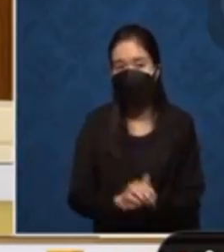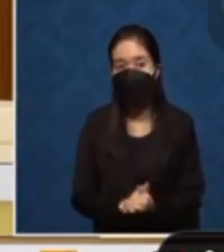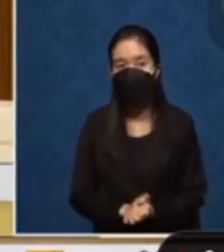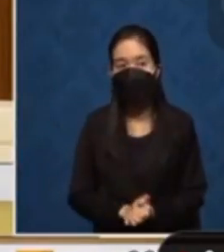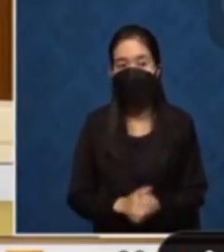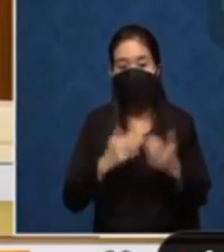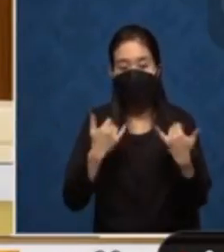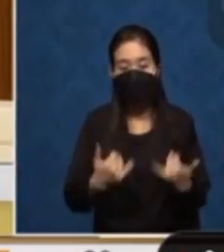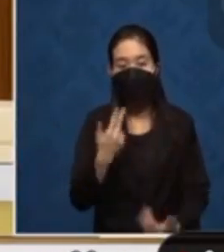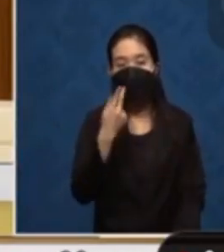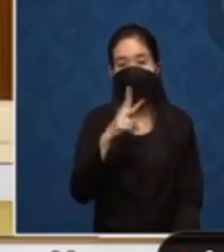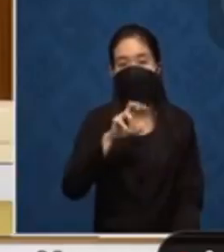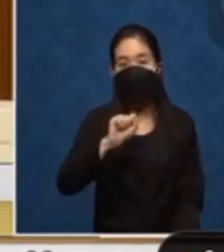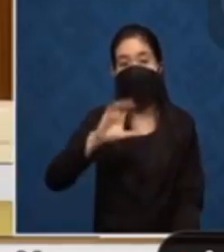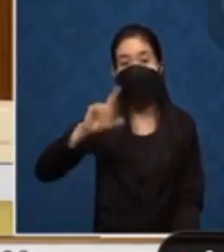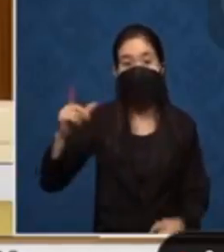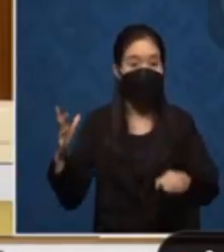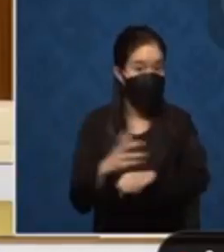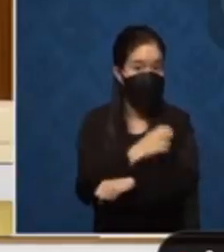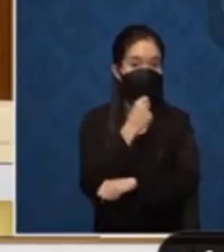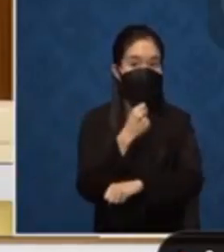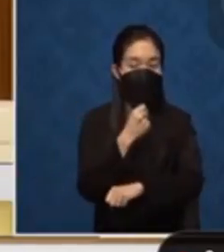เวลาทคอสชอได้ทำกยึดอำนาจ